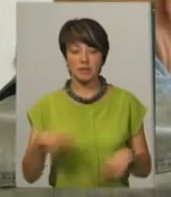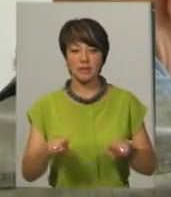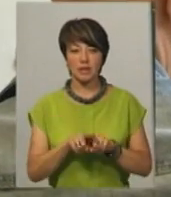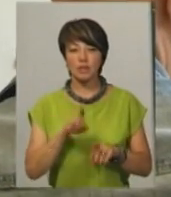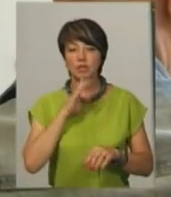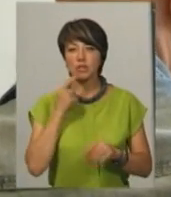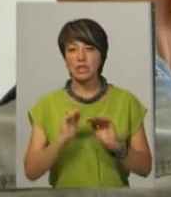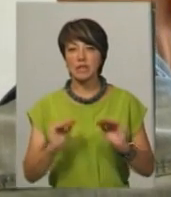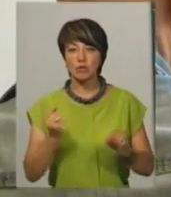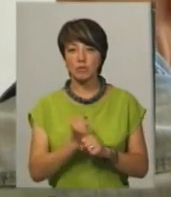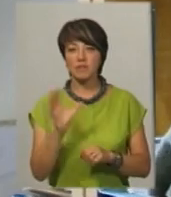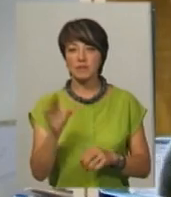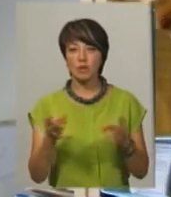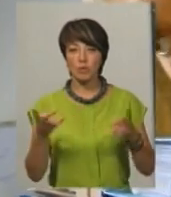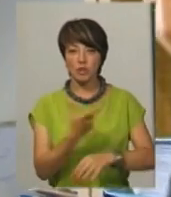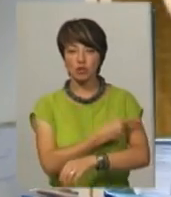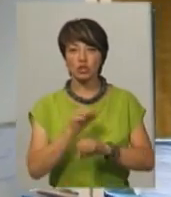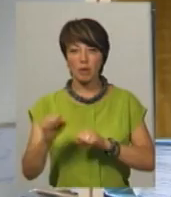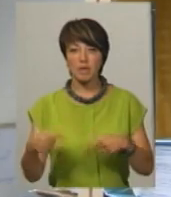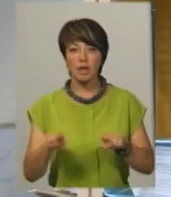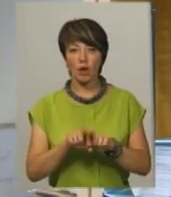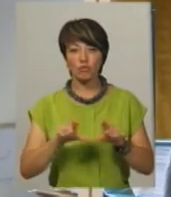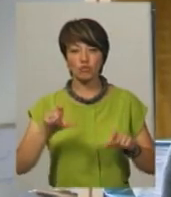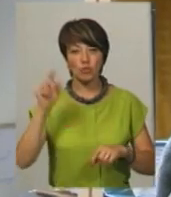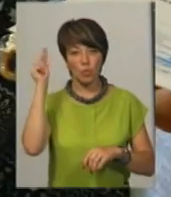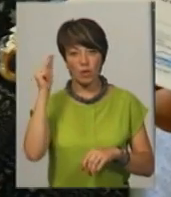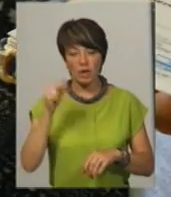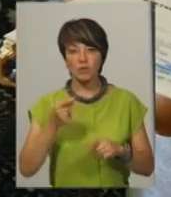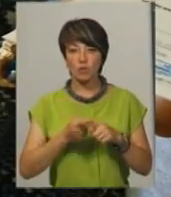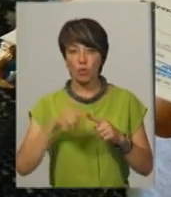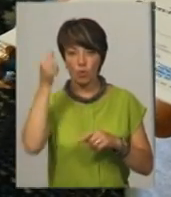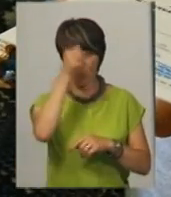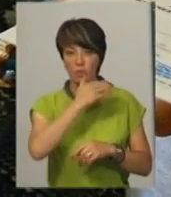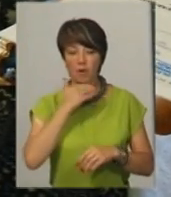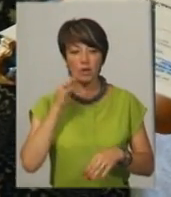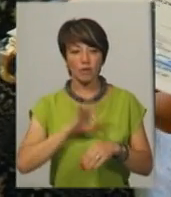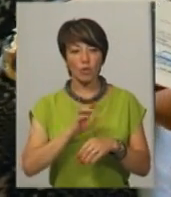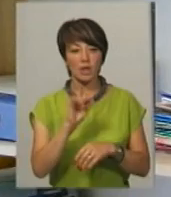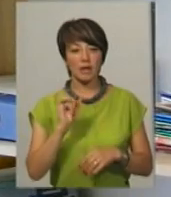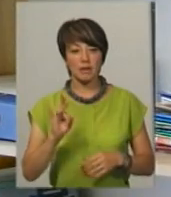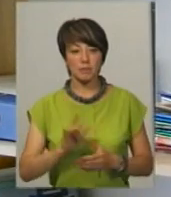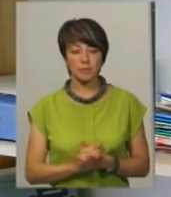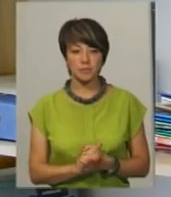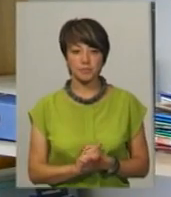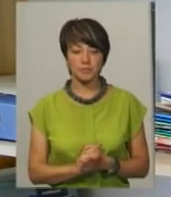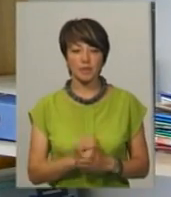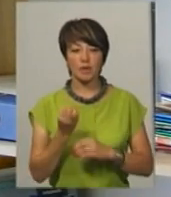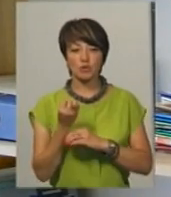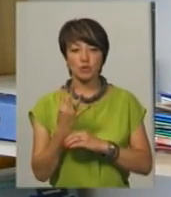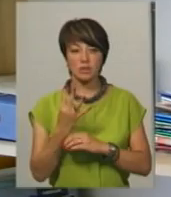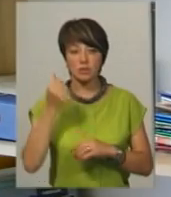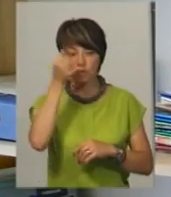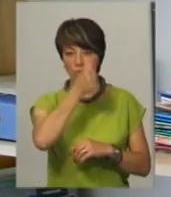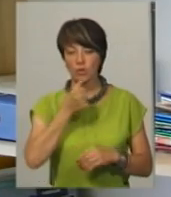каже, дітям роблять усі необхідні щеплення. Так як у школі, де вони навчаються, цього року було багато хворих на кір. От 14 років